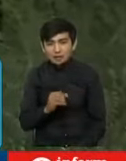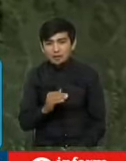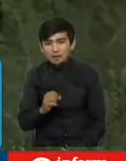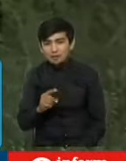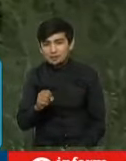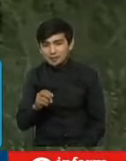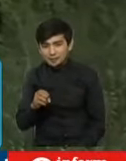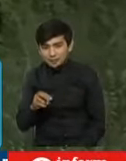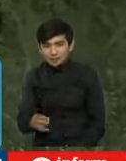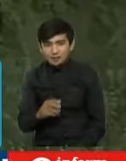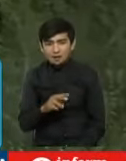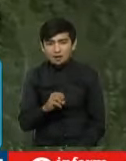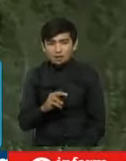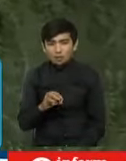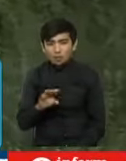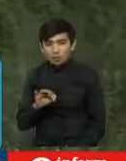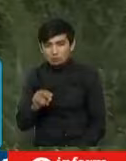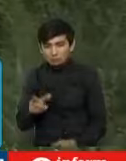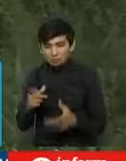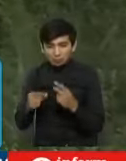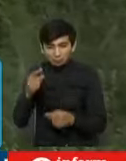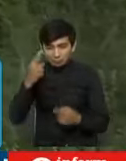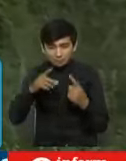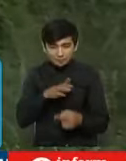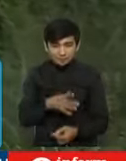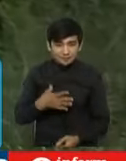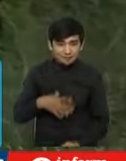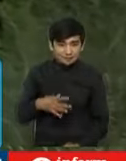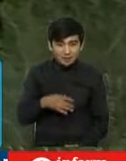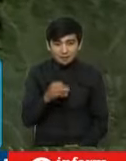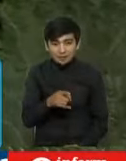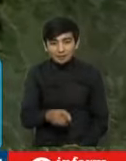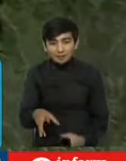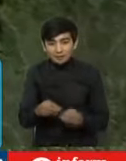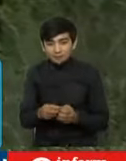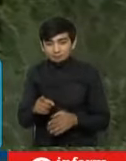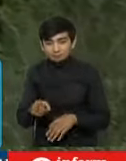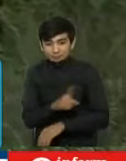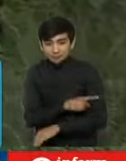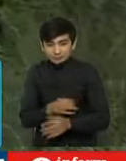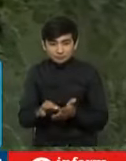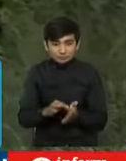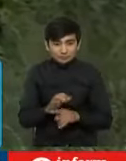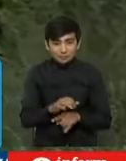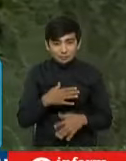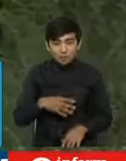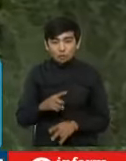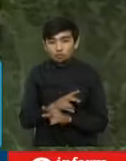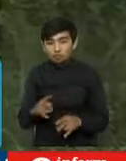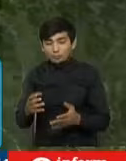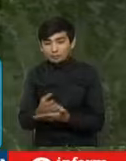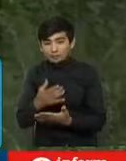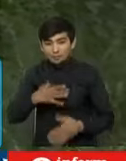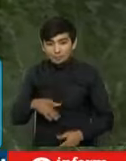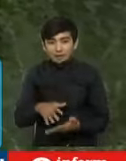бірдеңкелерді салған балама. Сонда бұлар енді былай қарағанда осыдың жігіттері егер тауып бермеген де менің баламды. Ары қарай менің